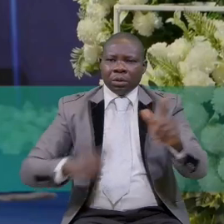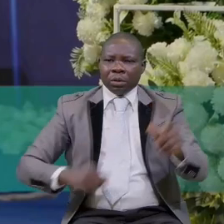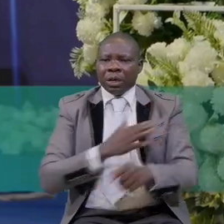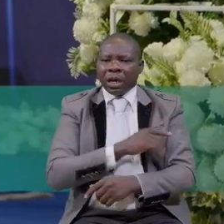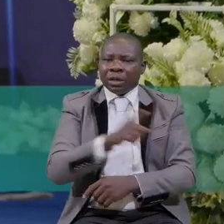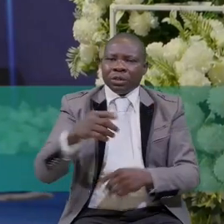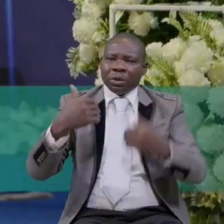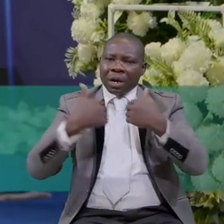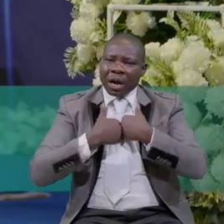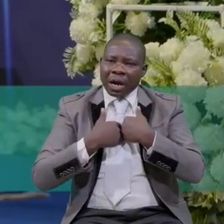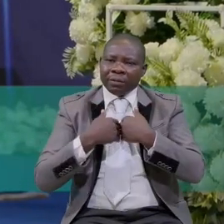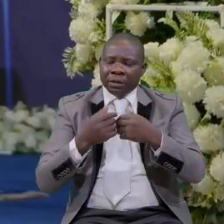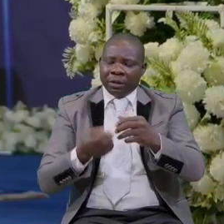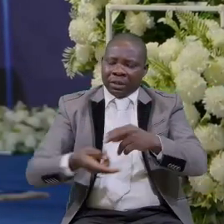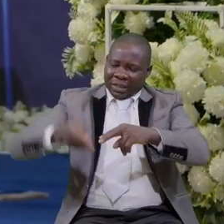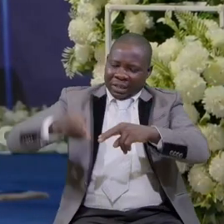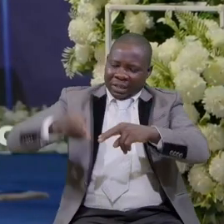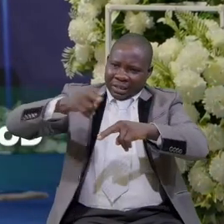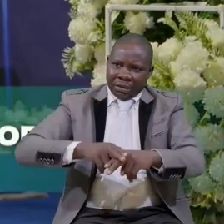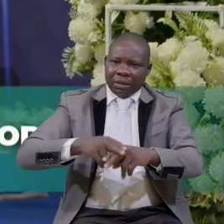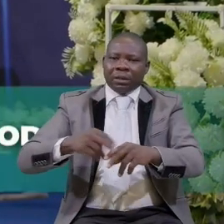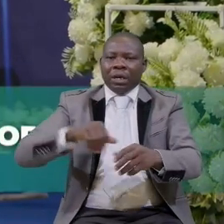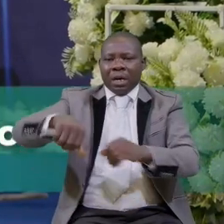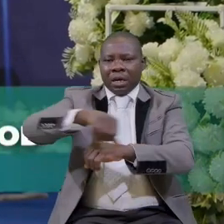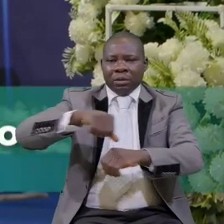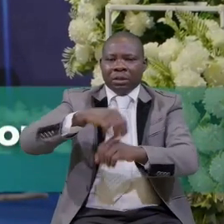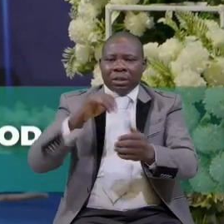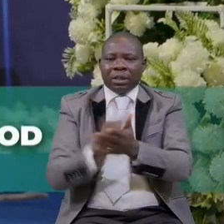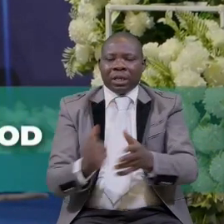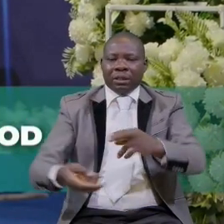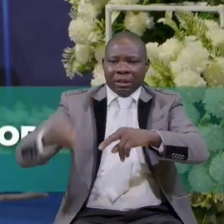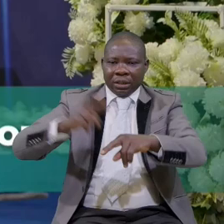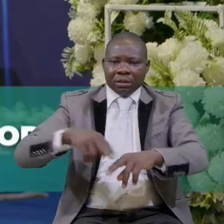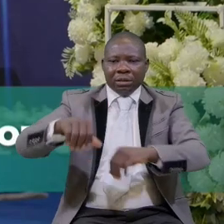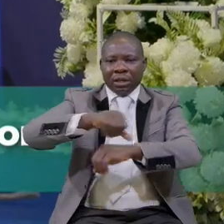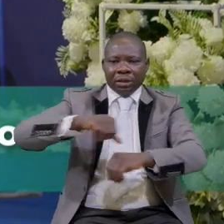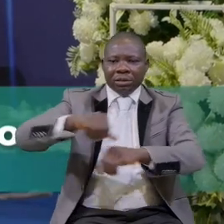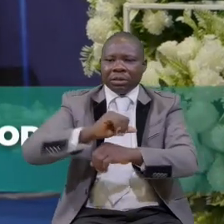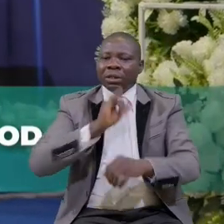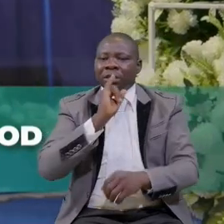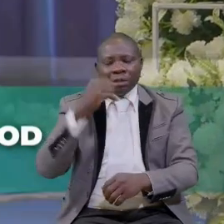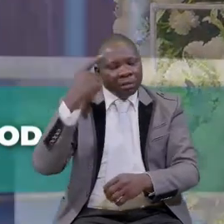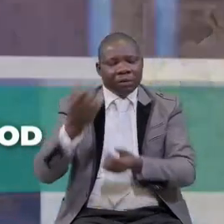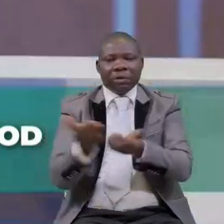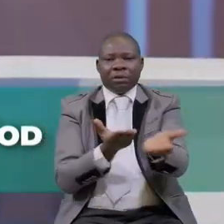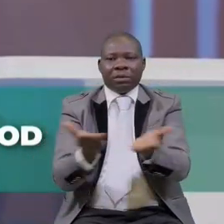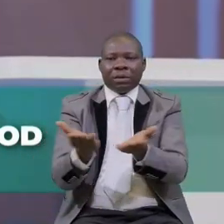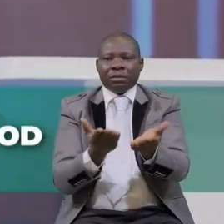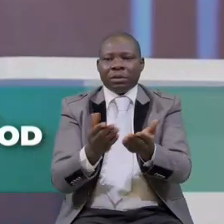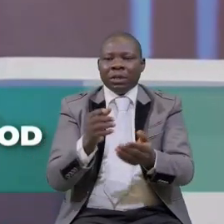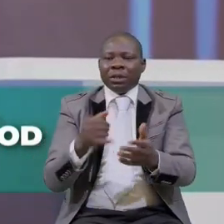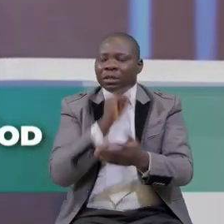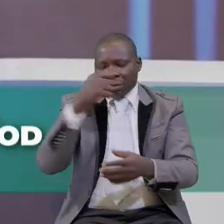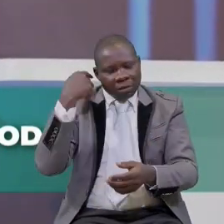Seigneur et vous avez l'onction accrue. Cette onction accrue, c'est pour le service,